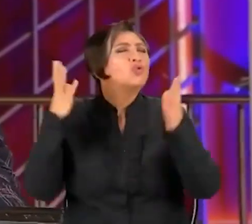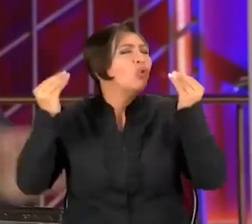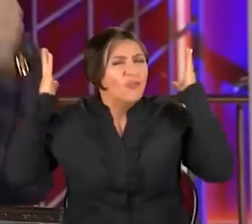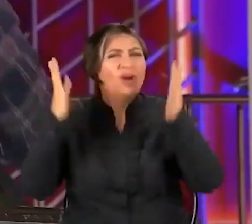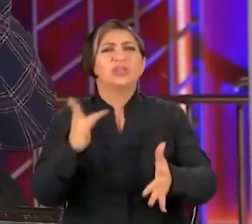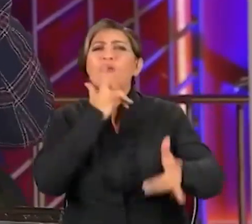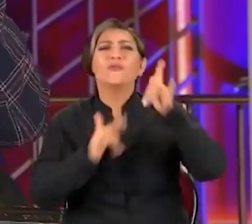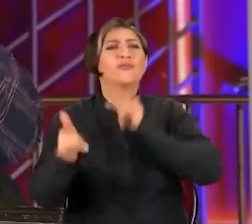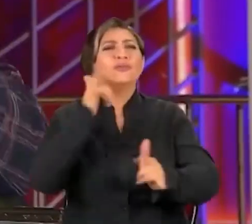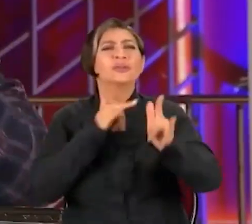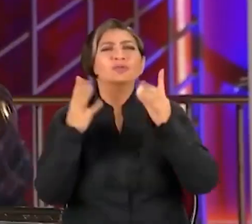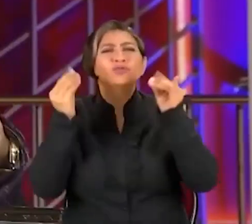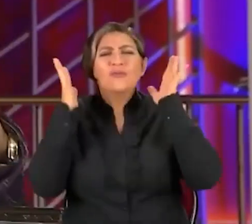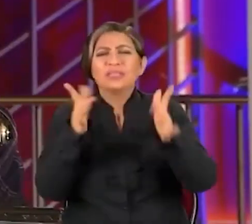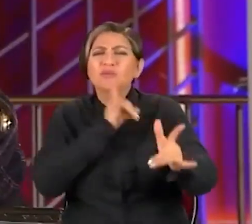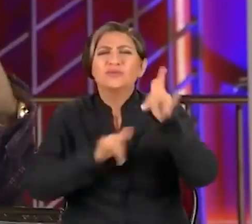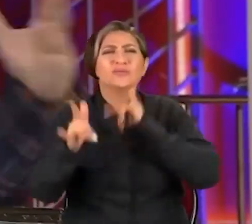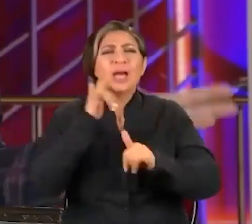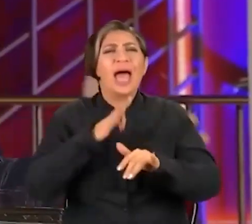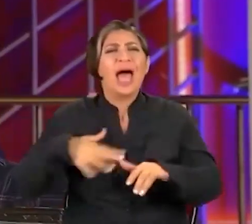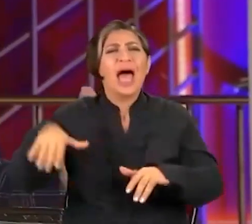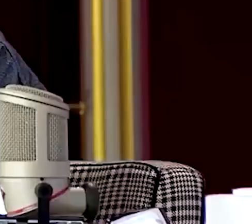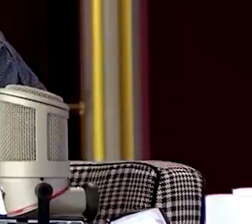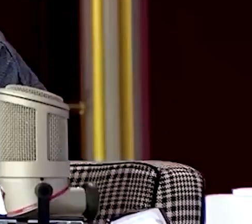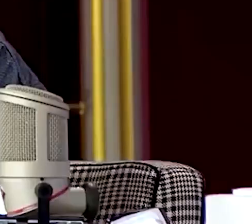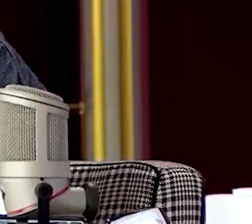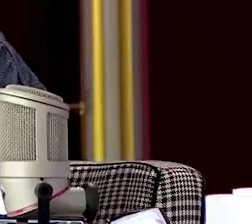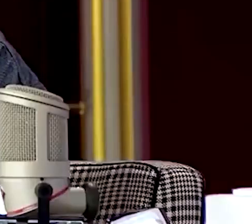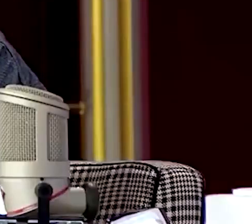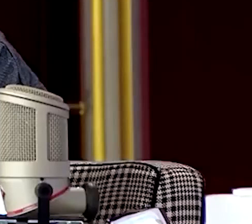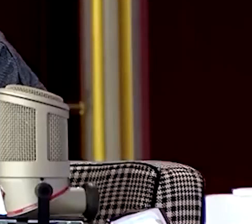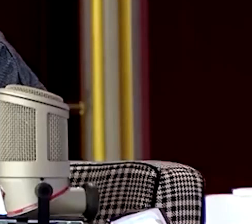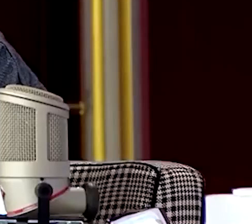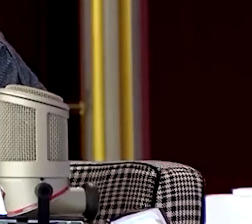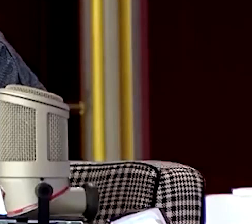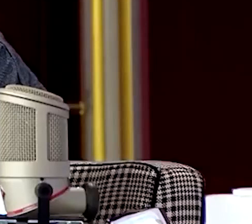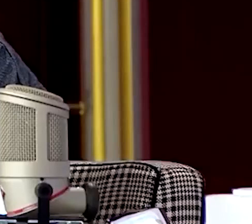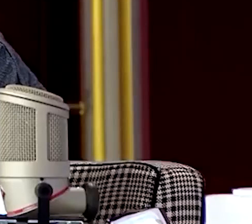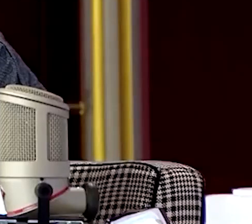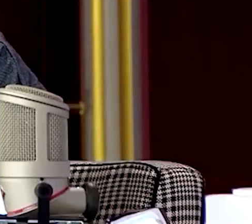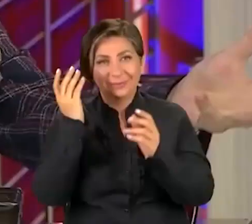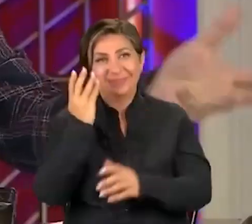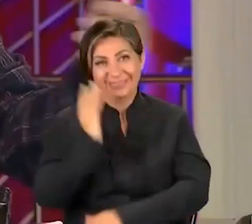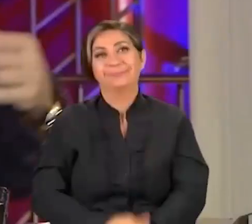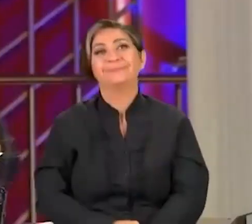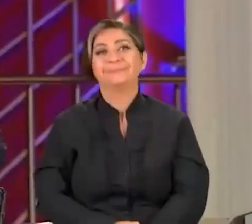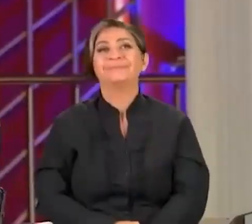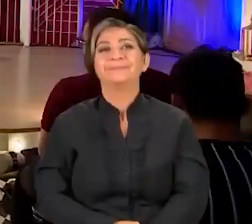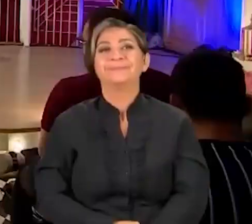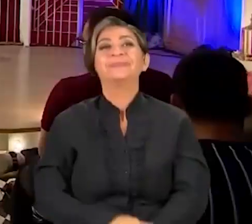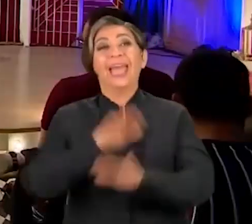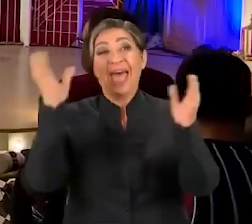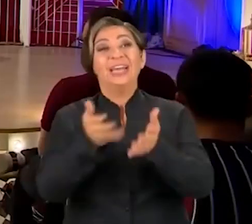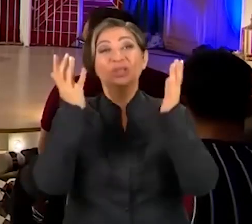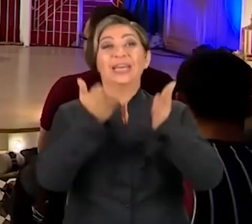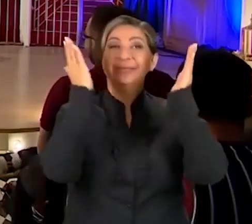küfürlü konuşuyorum. Yani o kadar çok küfür ediyorum ve herkes çok gülüyor. Aramızda bir tane herif var. Her şeyin... Şey